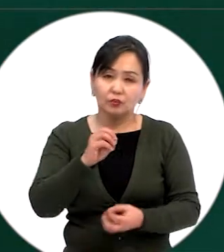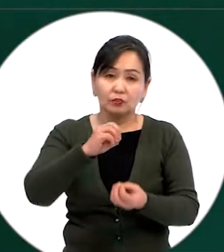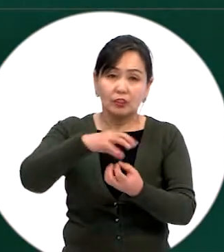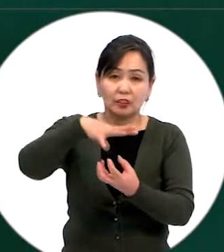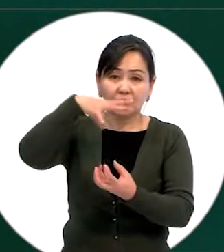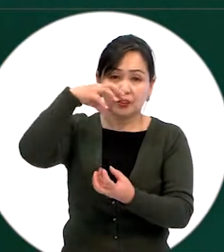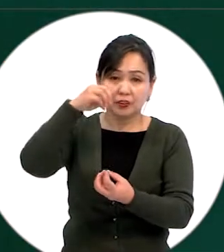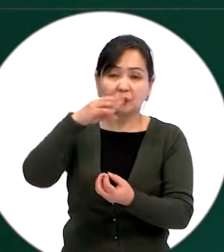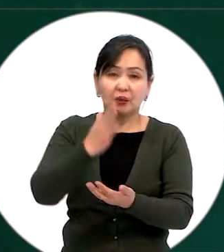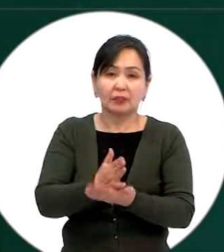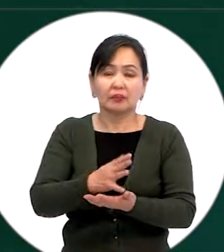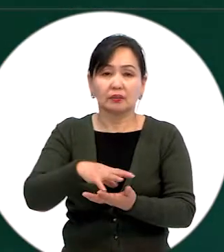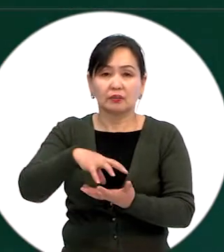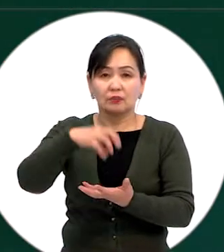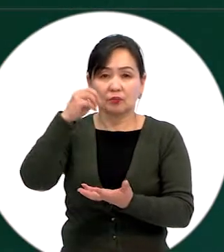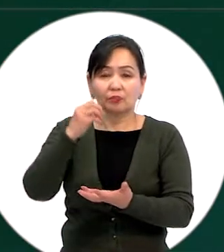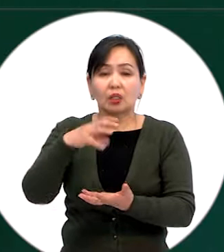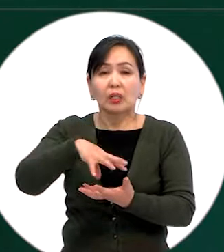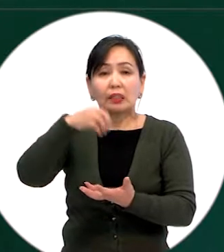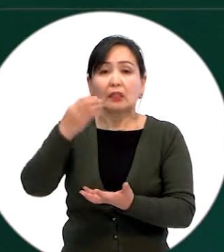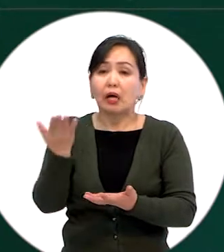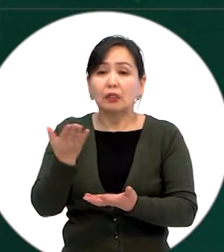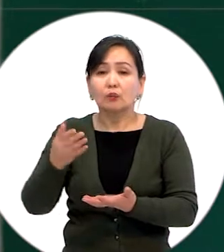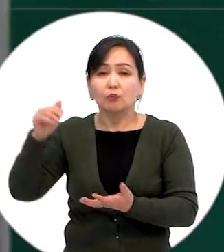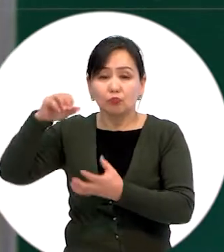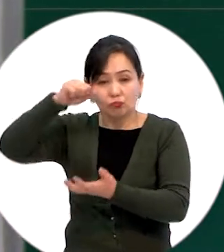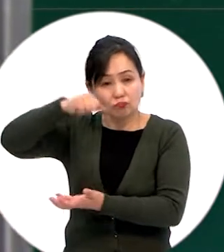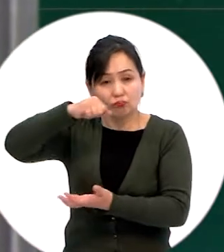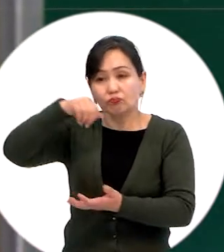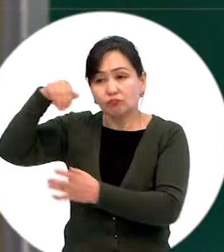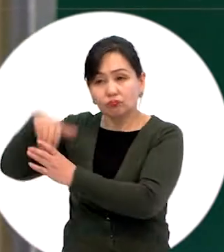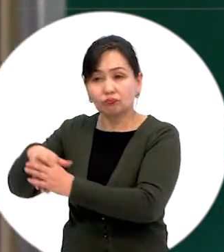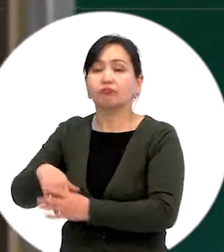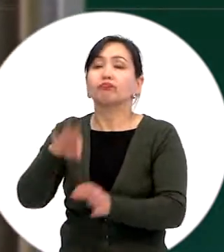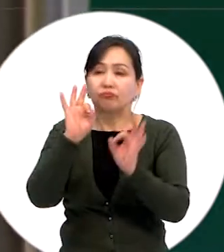Зүйтэй, лир байна. За, лир маань аль сагс руу орох вэ? За,